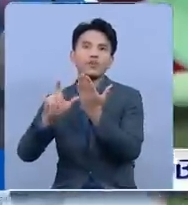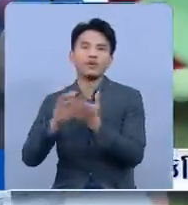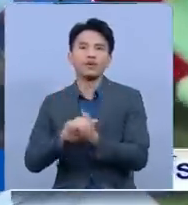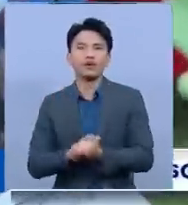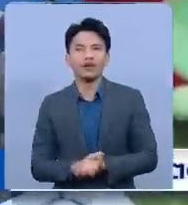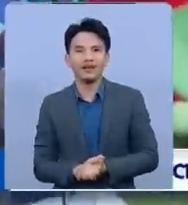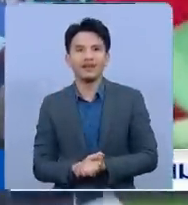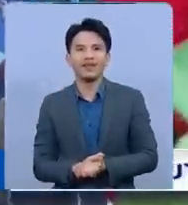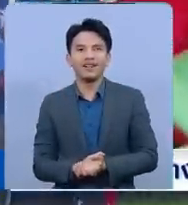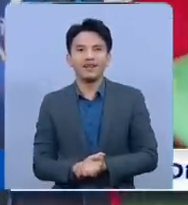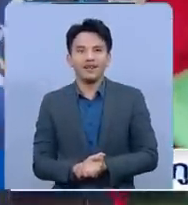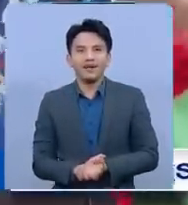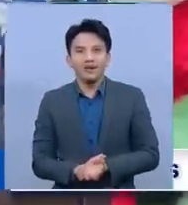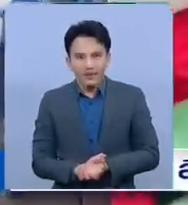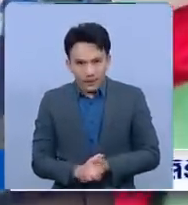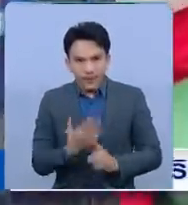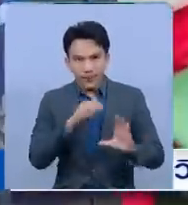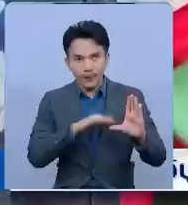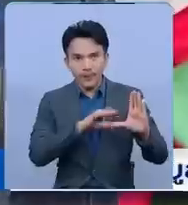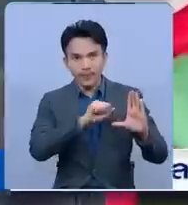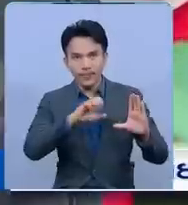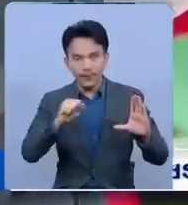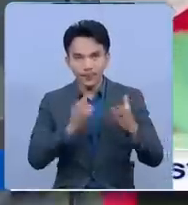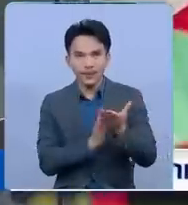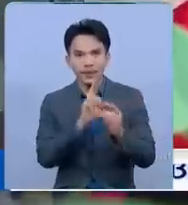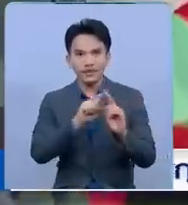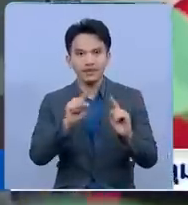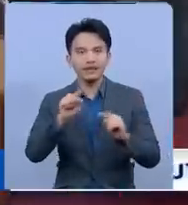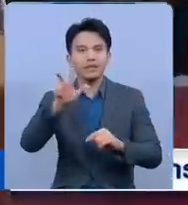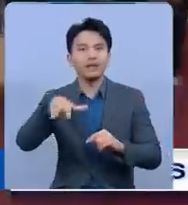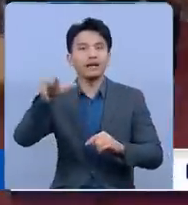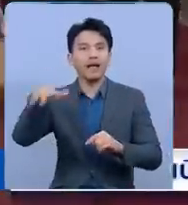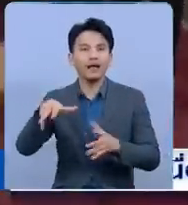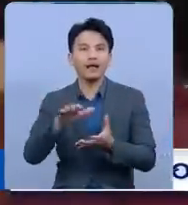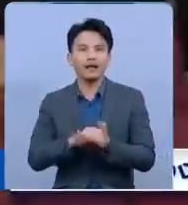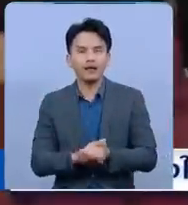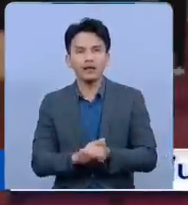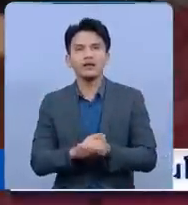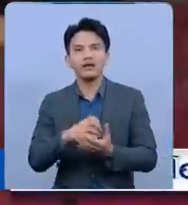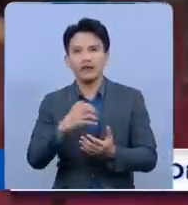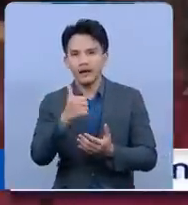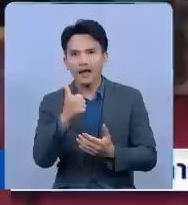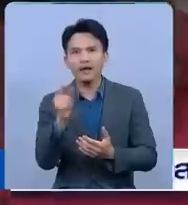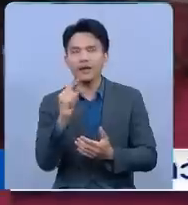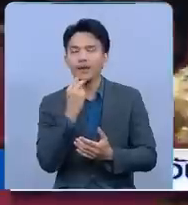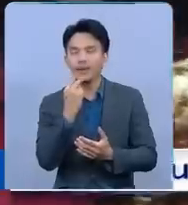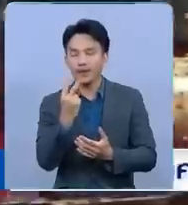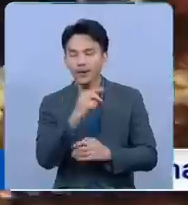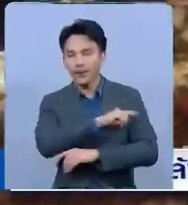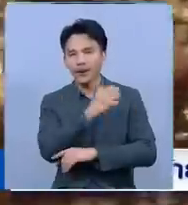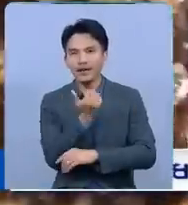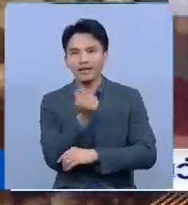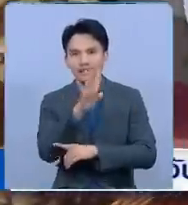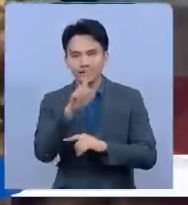ยเหรอส่วนอีกคนไปลงสมัครส.ส.เขต4ในนามพรรคเพื่อไทยจะคว้าไปได้กี่เก้าอี้14พฤษภาคม